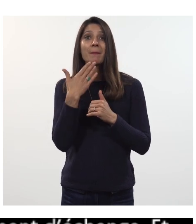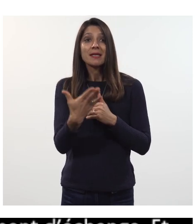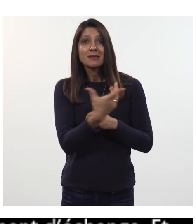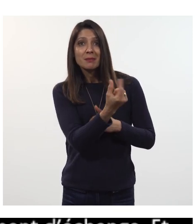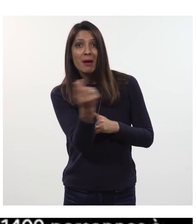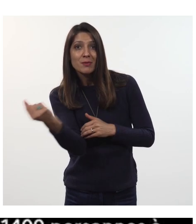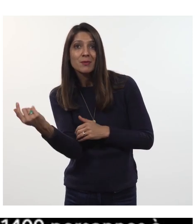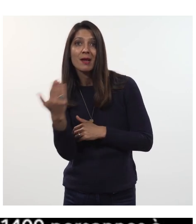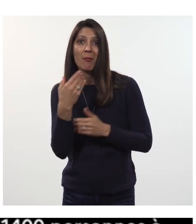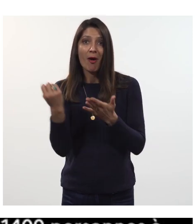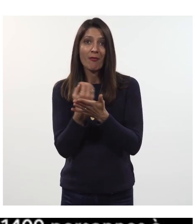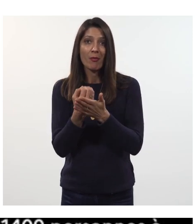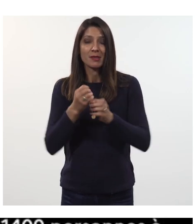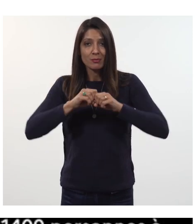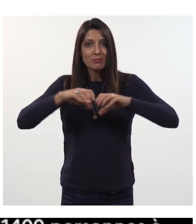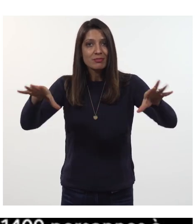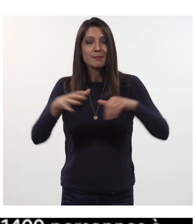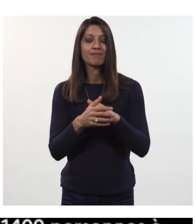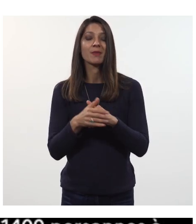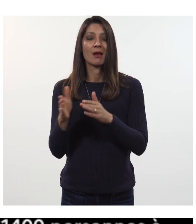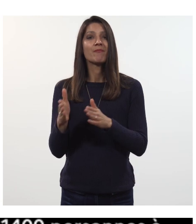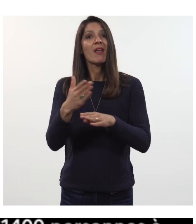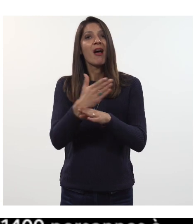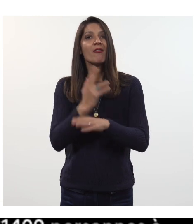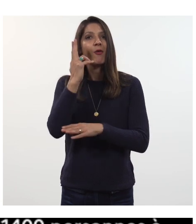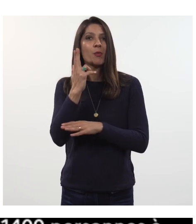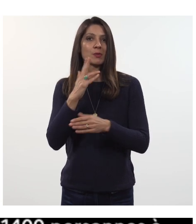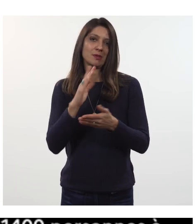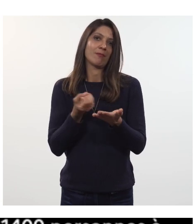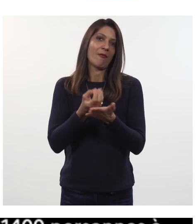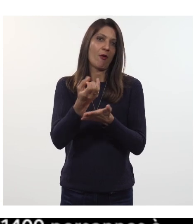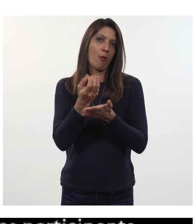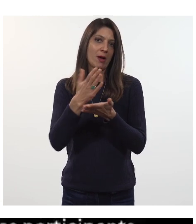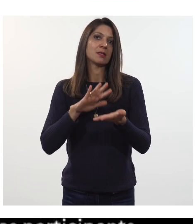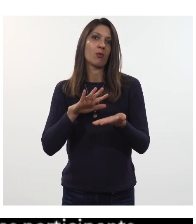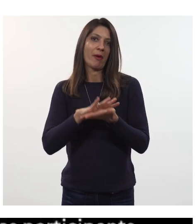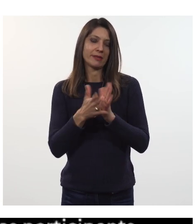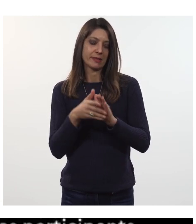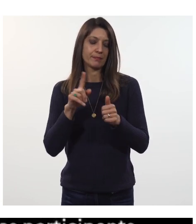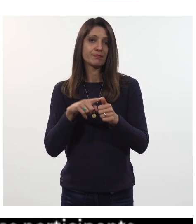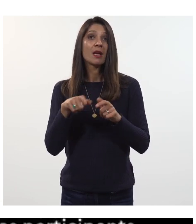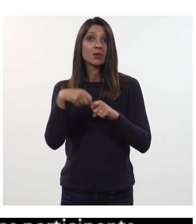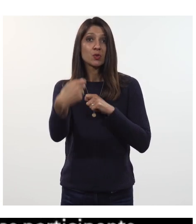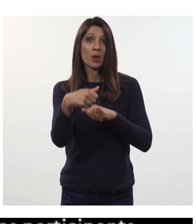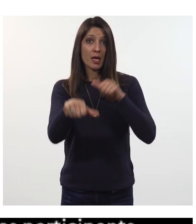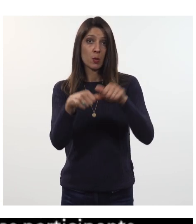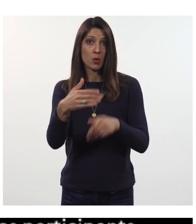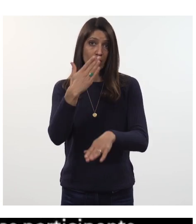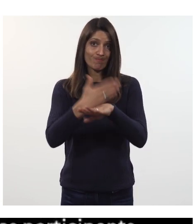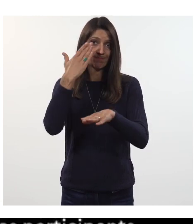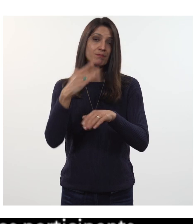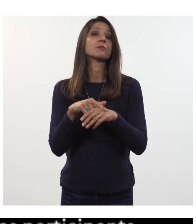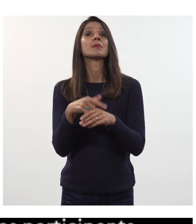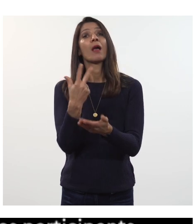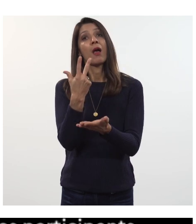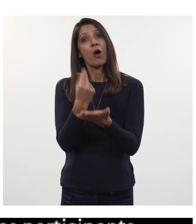Quelques informations pratico-pratiques pour commencer ce webinaire. Nous sommes ensemble pour une durée d'1 heure exactement. Ce webinaire est